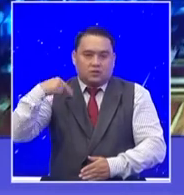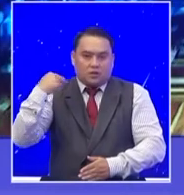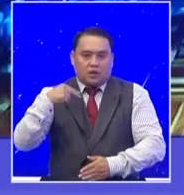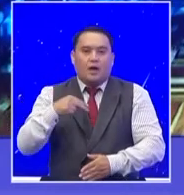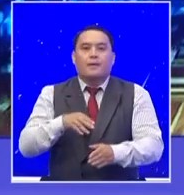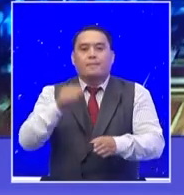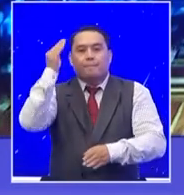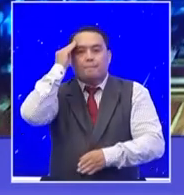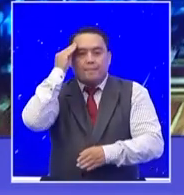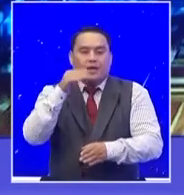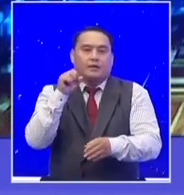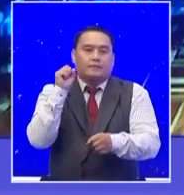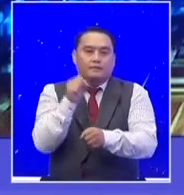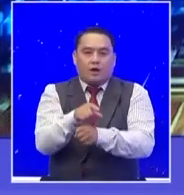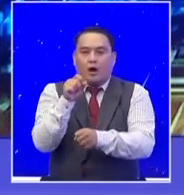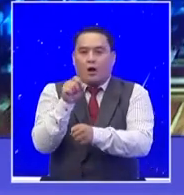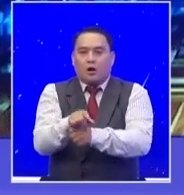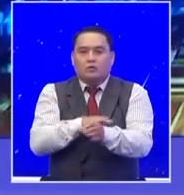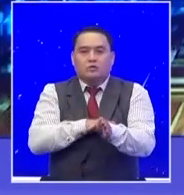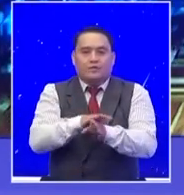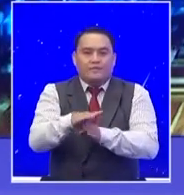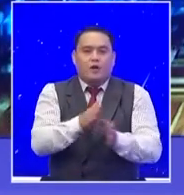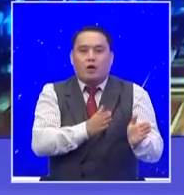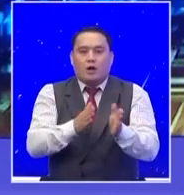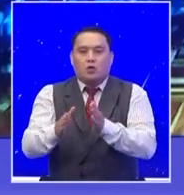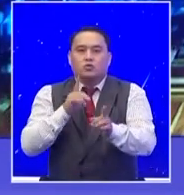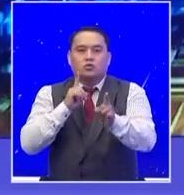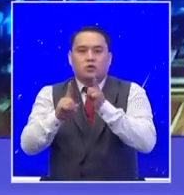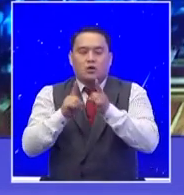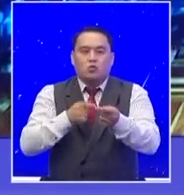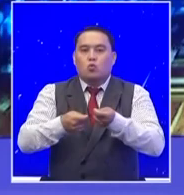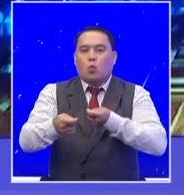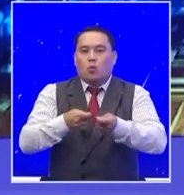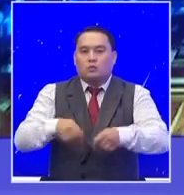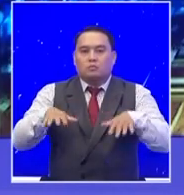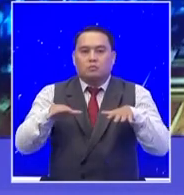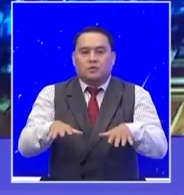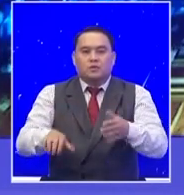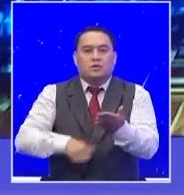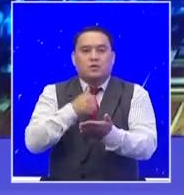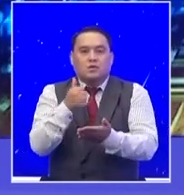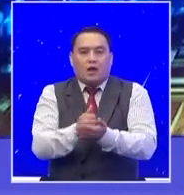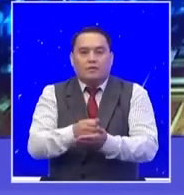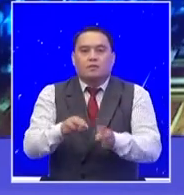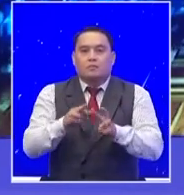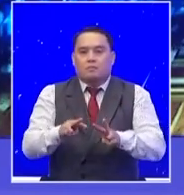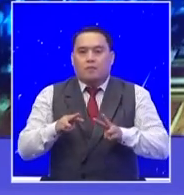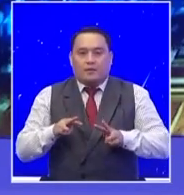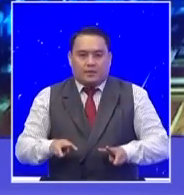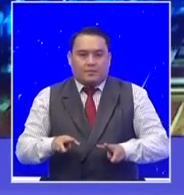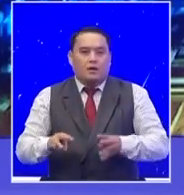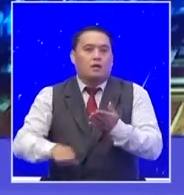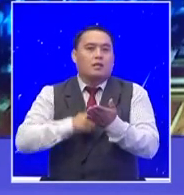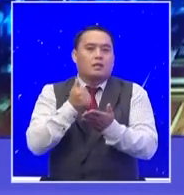по реализации данного документа были рассмотрены сегодня на селекторном заседании правительства под председательством премьер-министра Аскара Мамина.